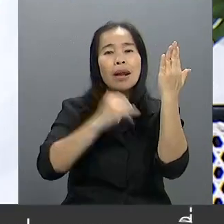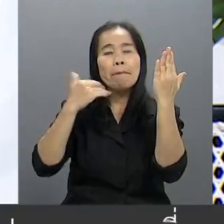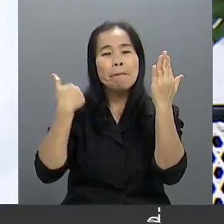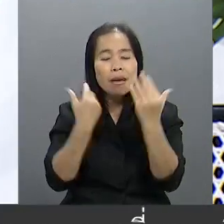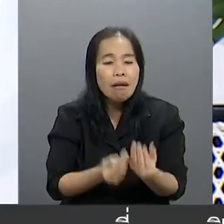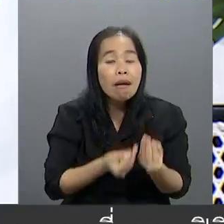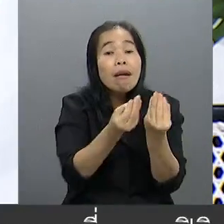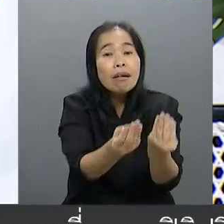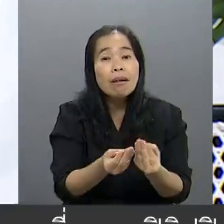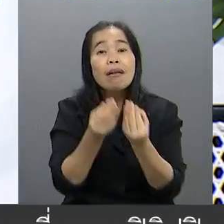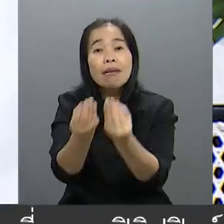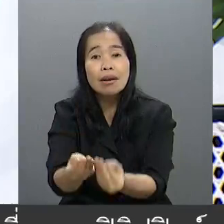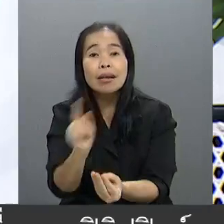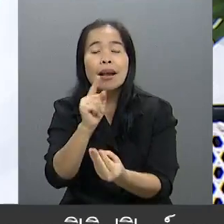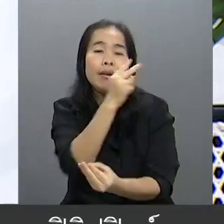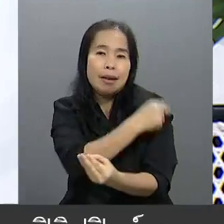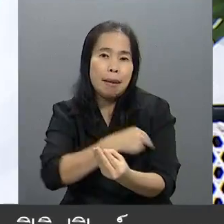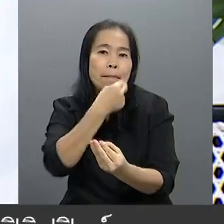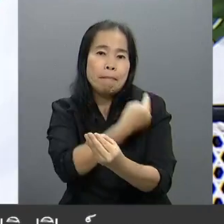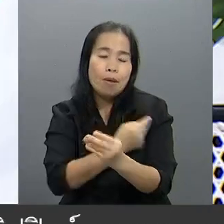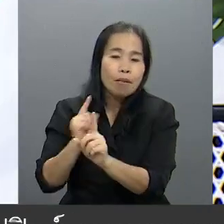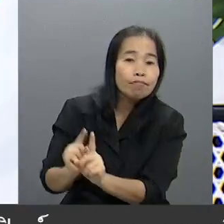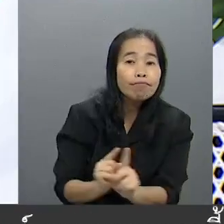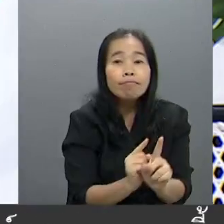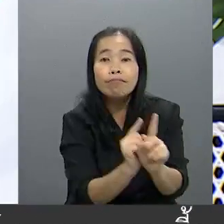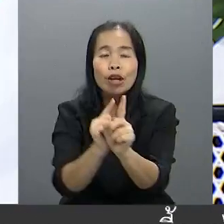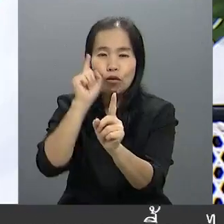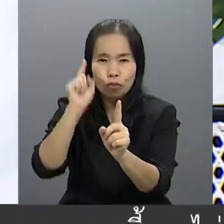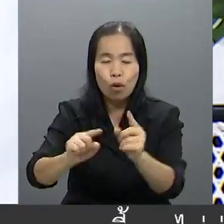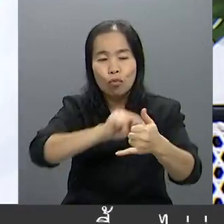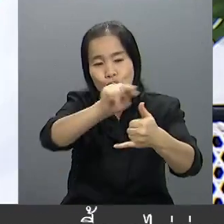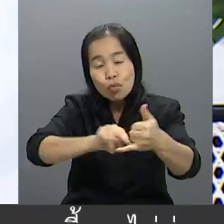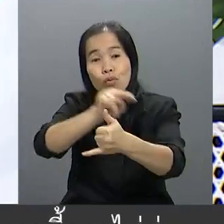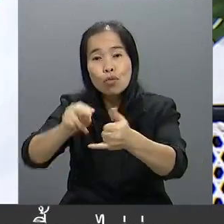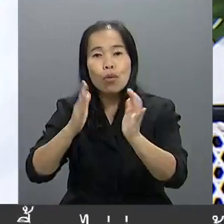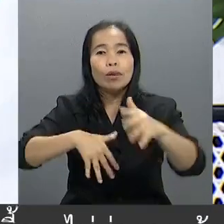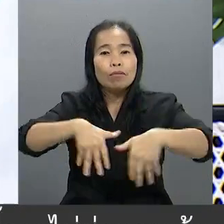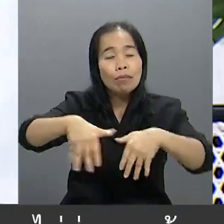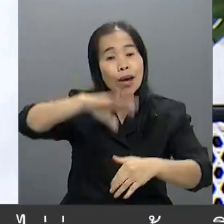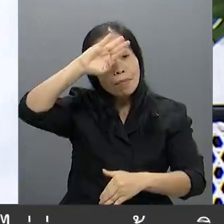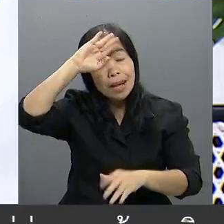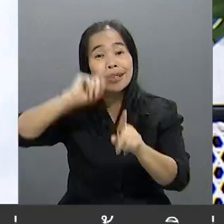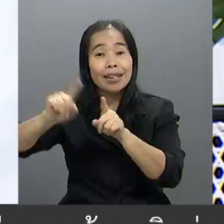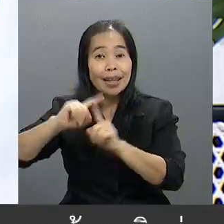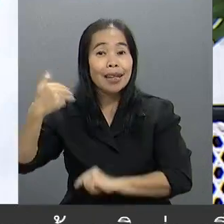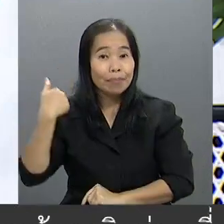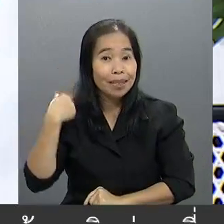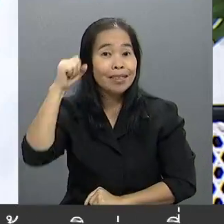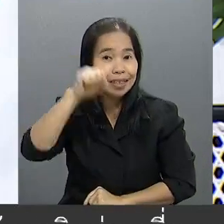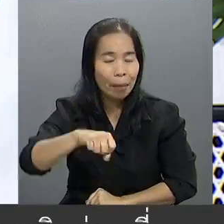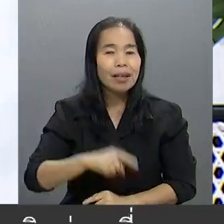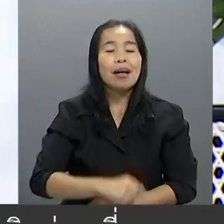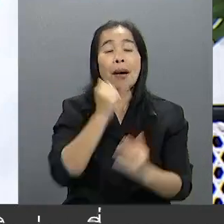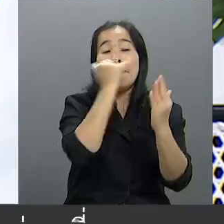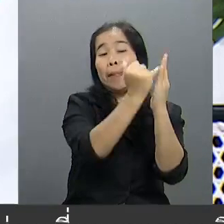กระหม่อมให้กับแพทย์หลวงที่ตามเสด็จนั้นไปรักษาชาวบ้านที่ป่วยไข้ด้วยค่ะและในแต่ละสถานที่นะคะที่พระองค์เสด็จ